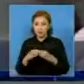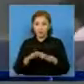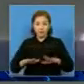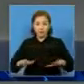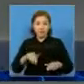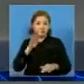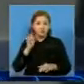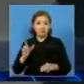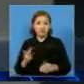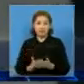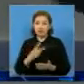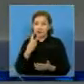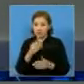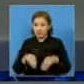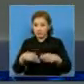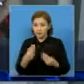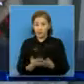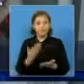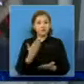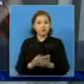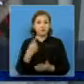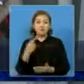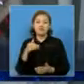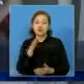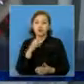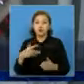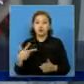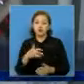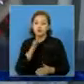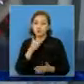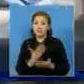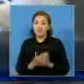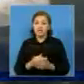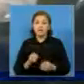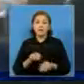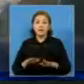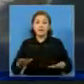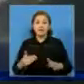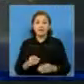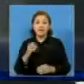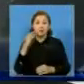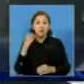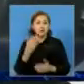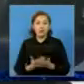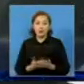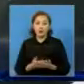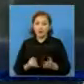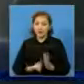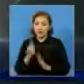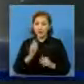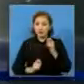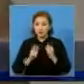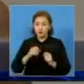балаларға жас ерекшеліктеріне қарай беріледі. Мәселен, 1 жастан 3 жасқа дейінгі балаларға гипоаллергенді жеміс, көкөніс езбесінен бастап